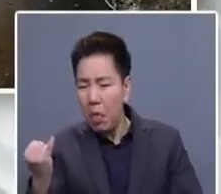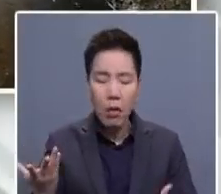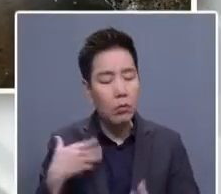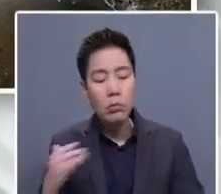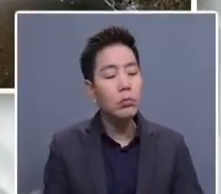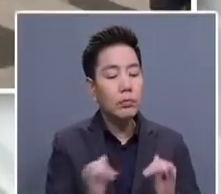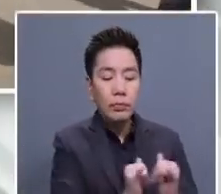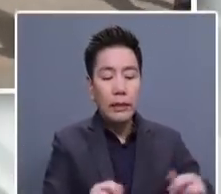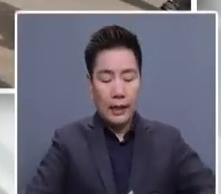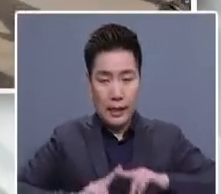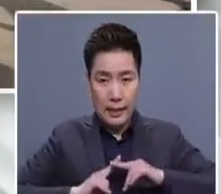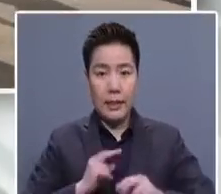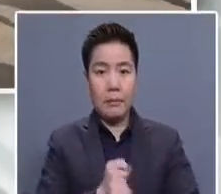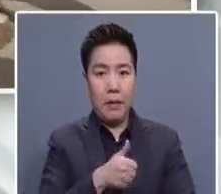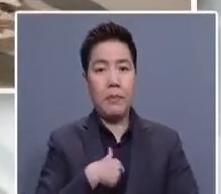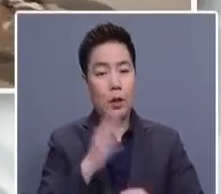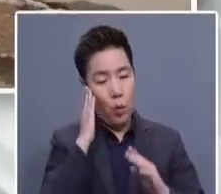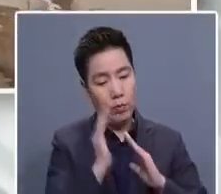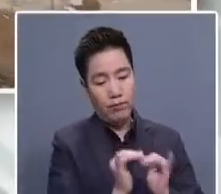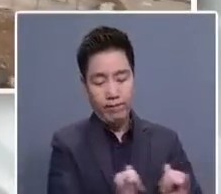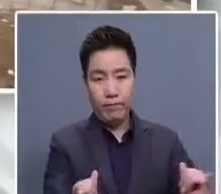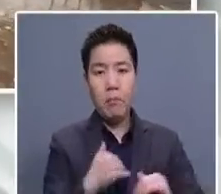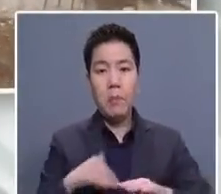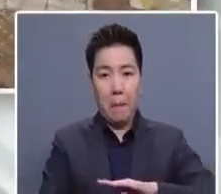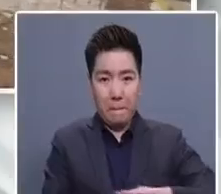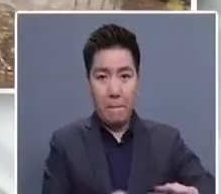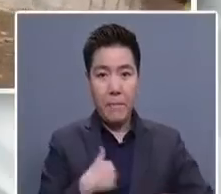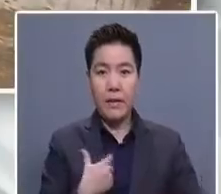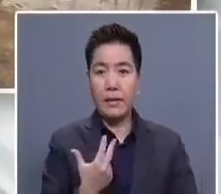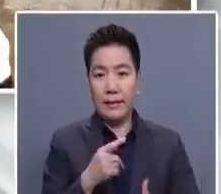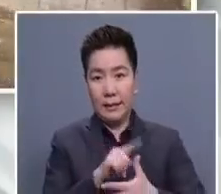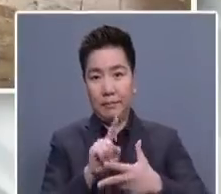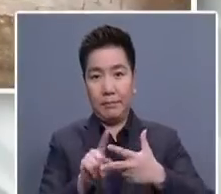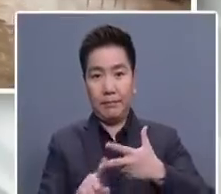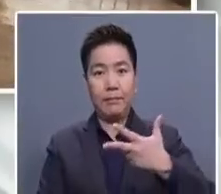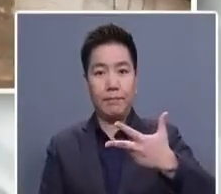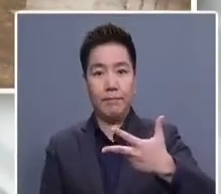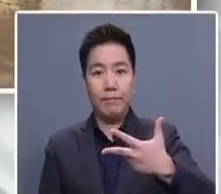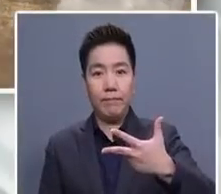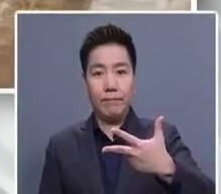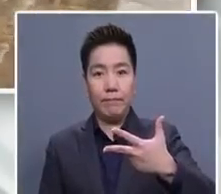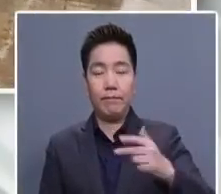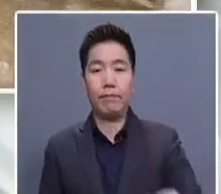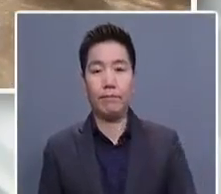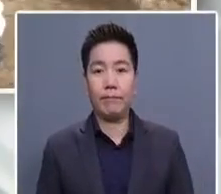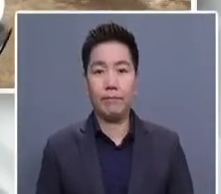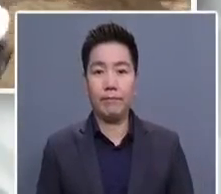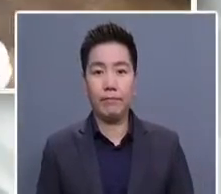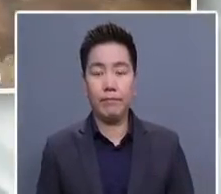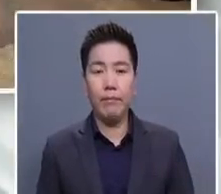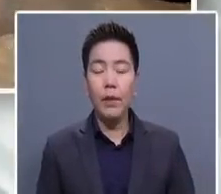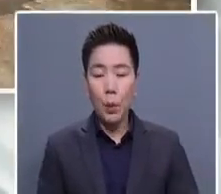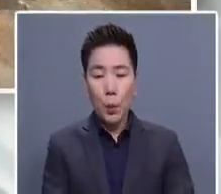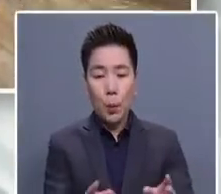ก็สามารถเข้าที่โรงพยาบาลเอกชนได้ก็จะมี3ส่วนด้วยกันครับ ครับผมท่านครับมาตรการในการสร้างความ